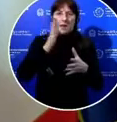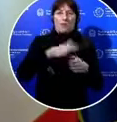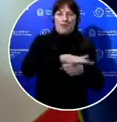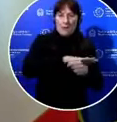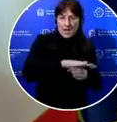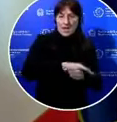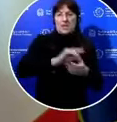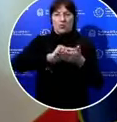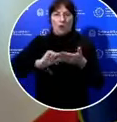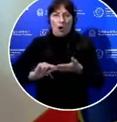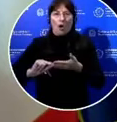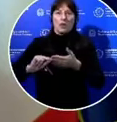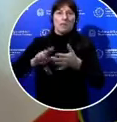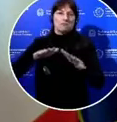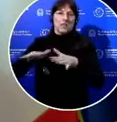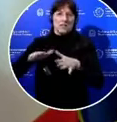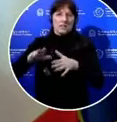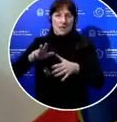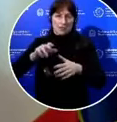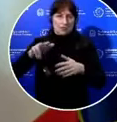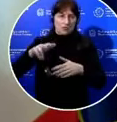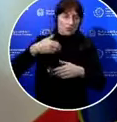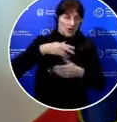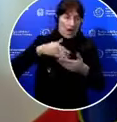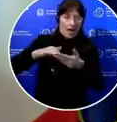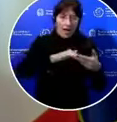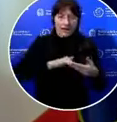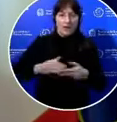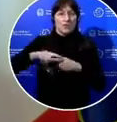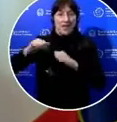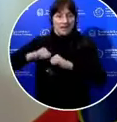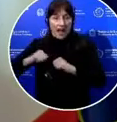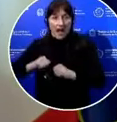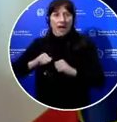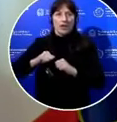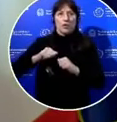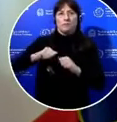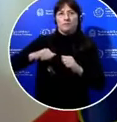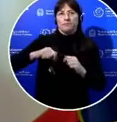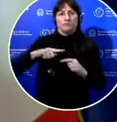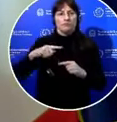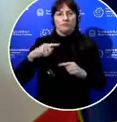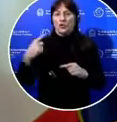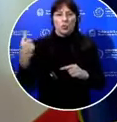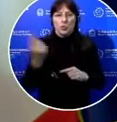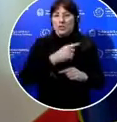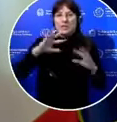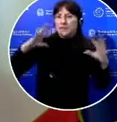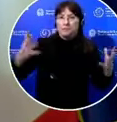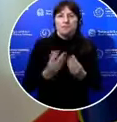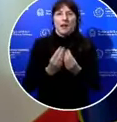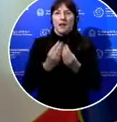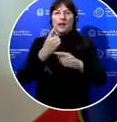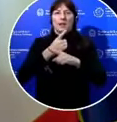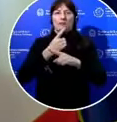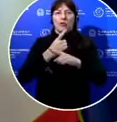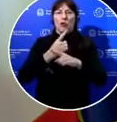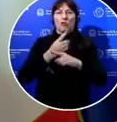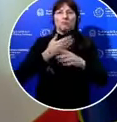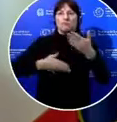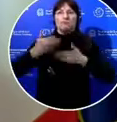scuole, il sistema sociale, insieme a quello sanitario, che devono puntare ad integrare la